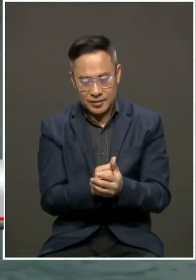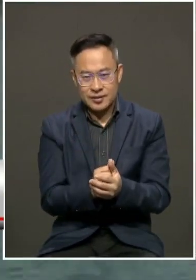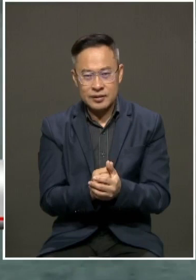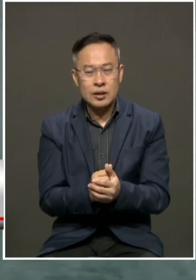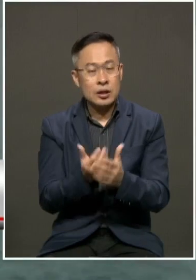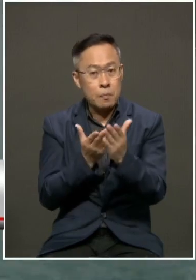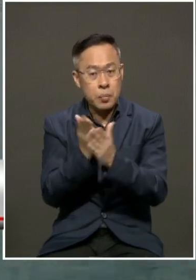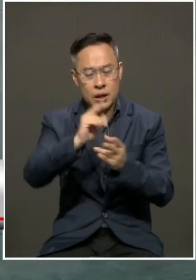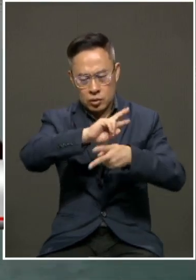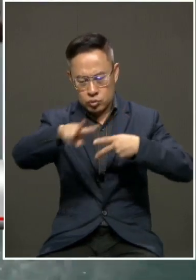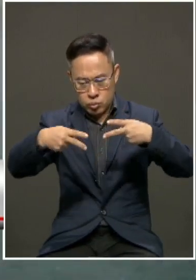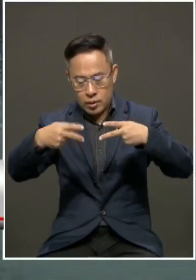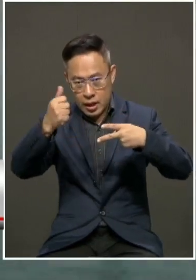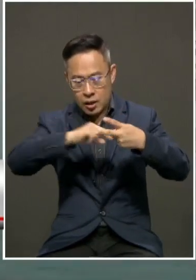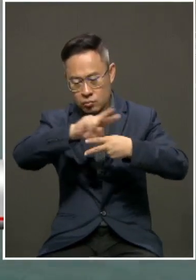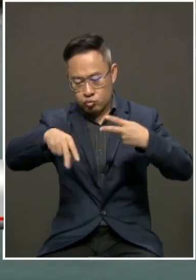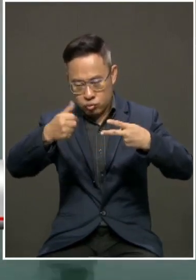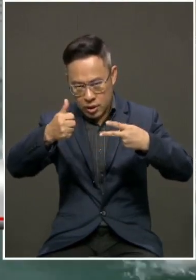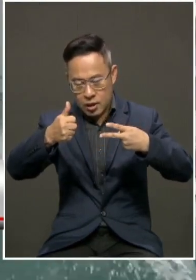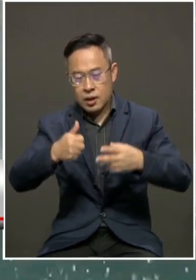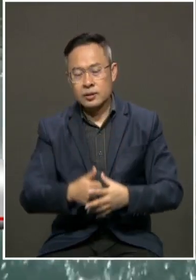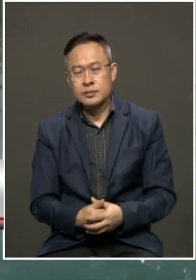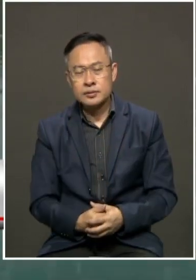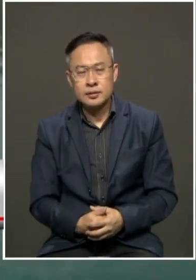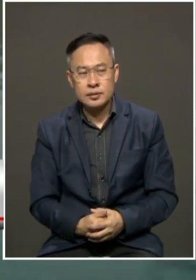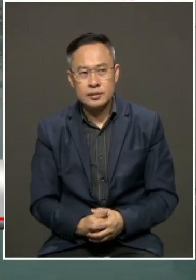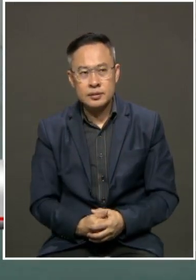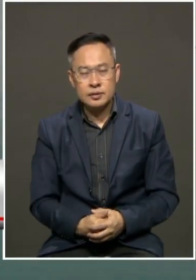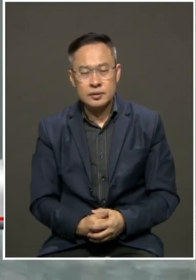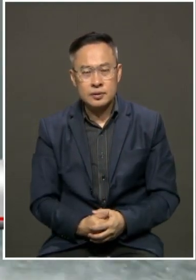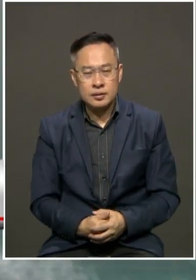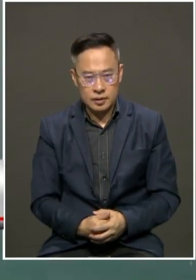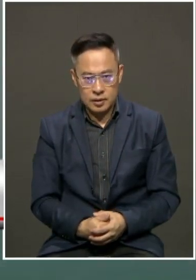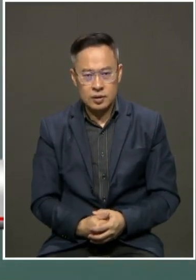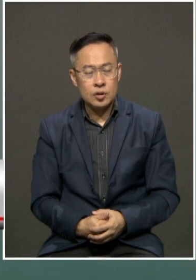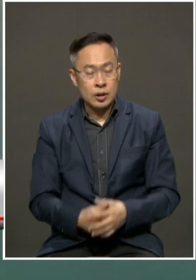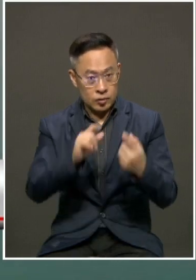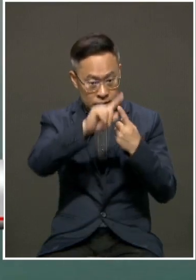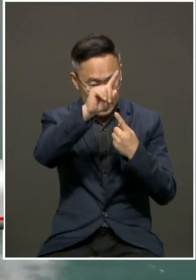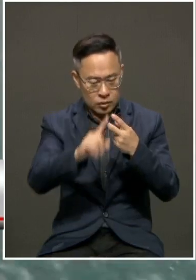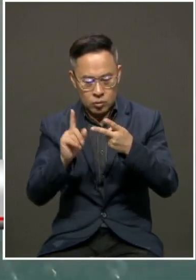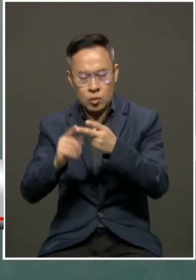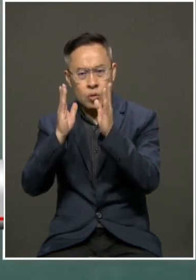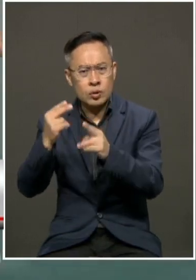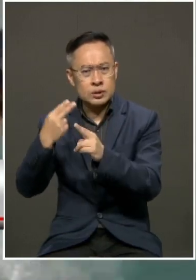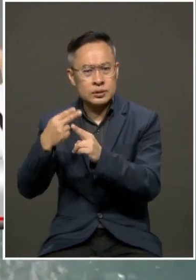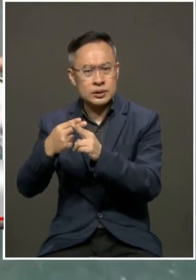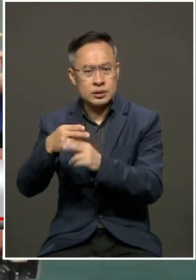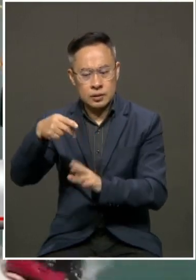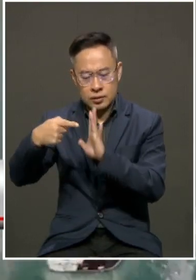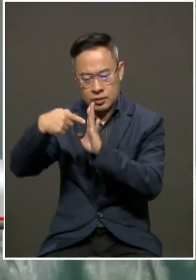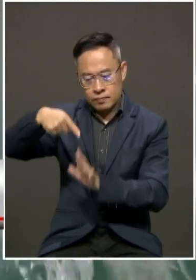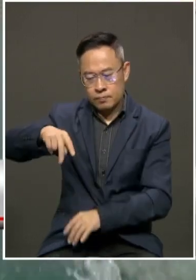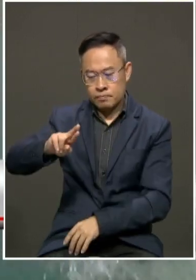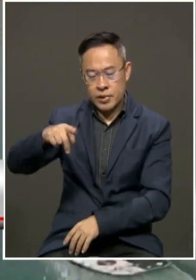เข้าไปสู่รอบรองชนะเลิศได้สำเร็จด้วยค่ะส่วนแพรพิมพ์พิพัฒน์สวัสดิ์นะคะเป็นอีกหนึ่งนักกีฬาweboard